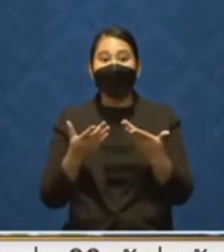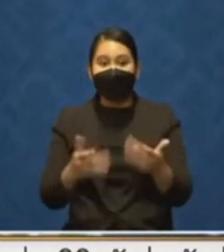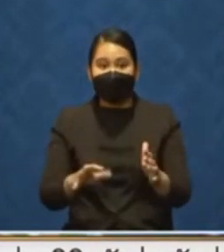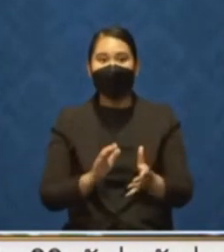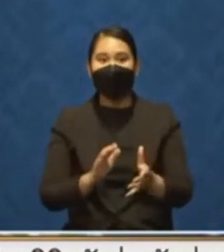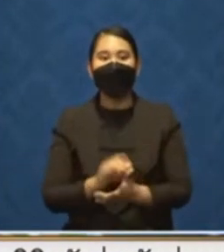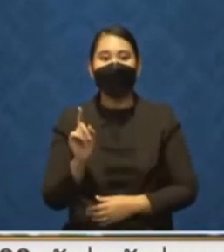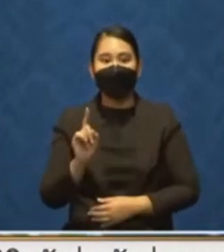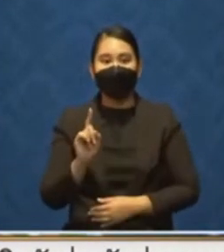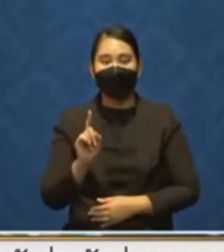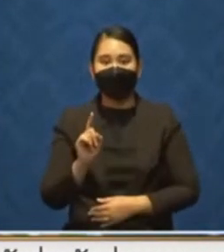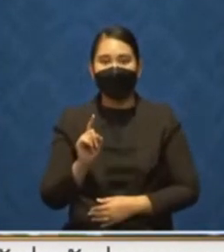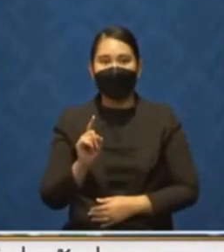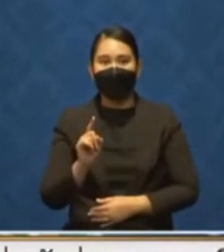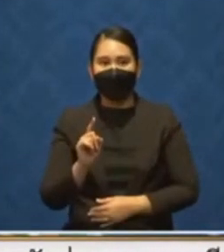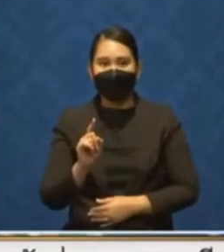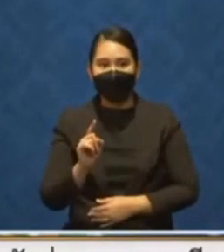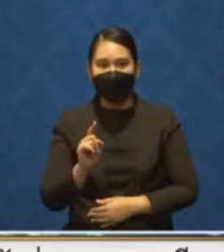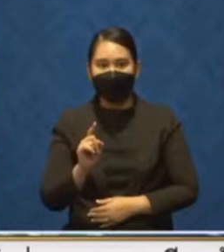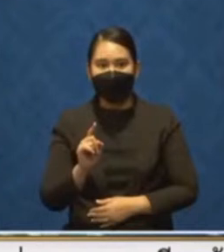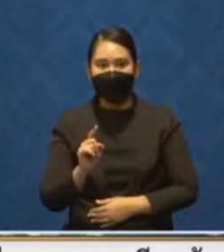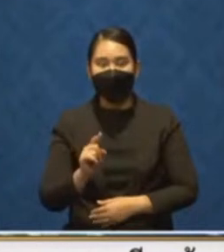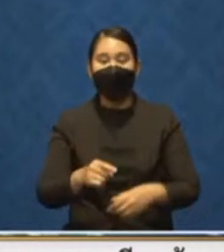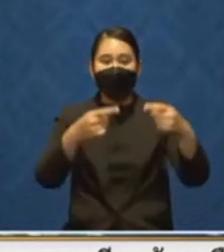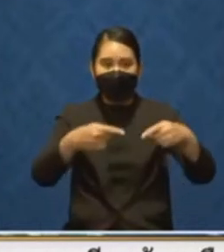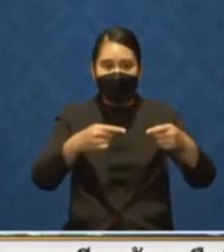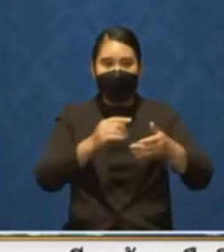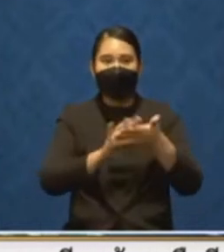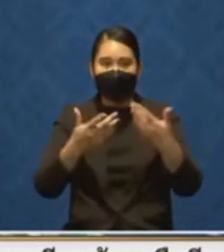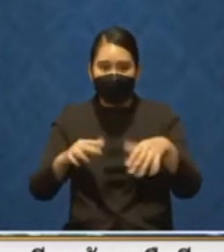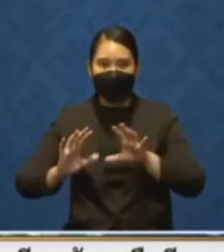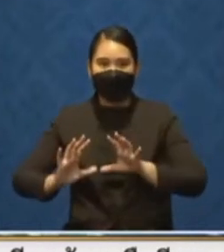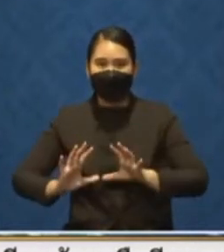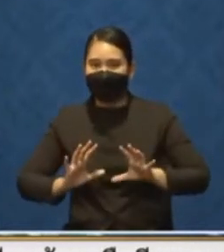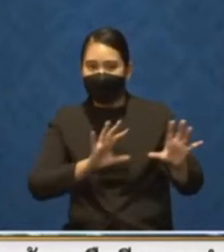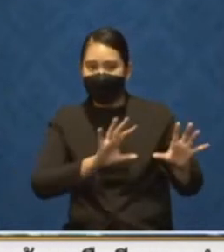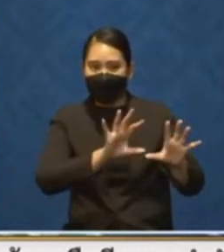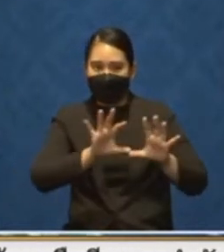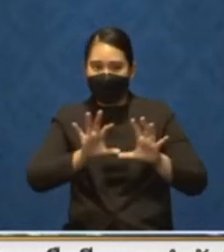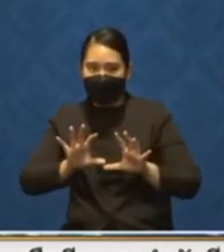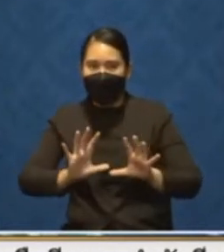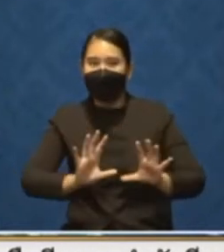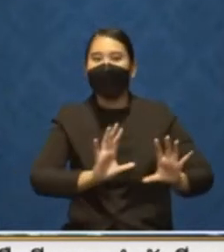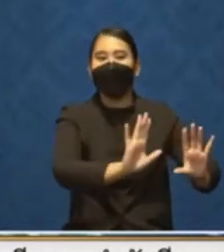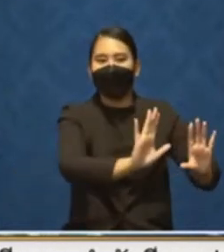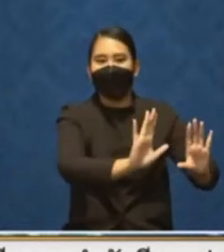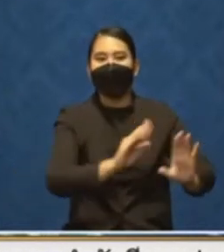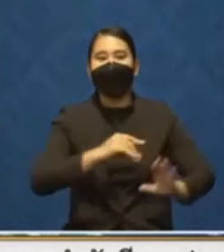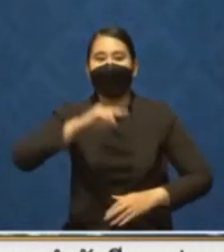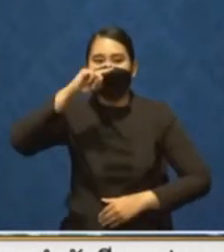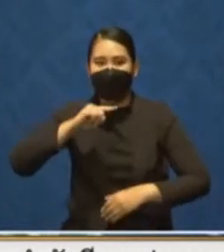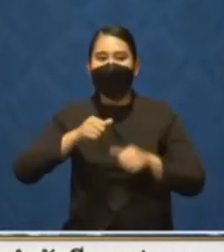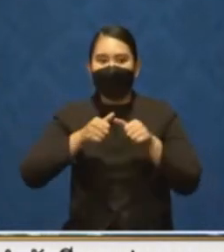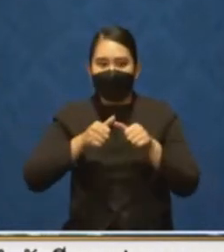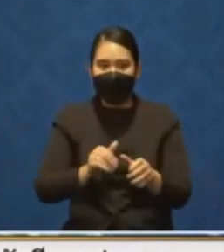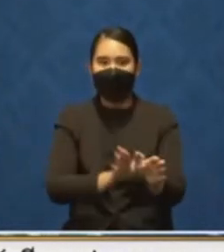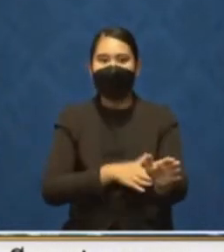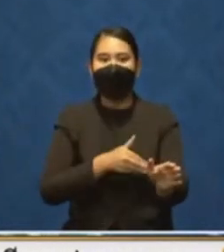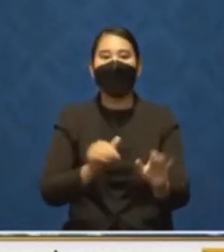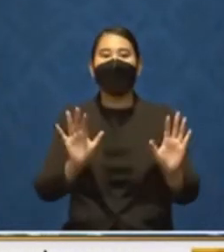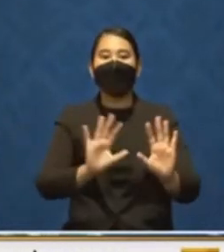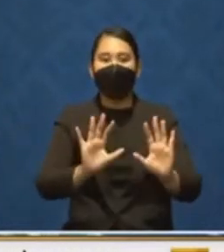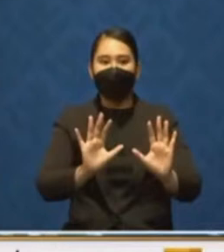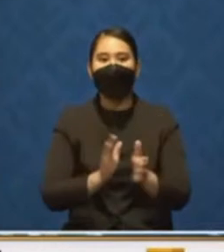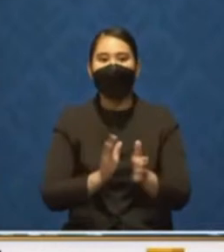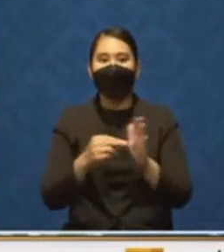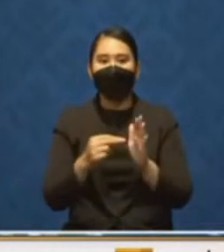จบแล้วเขาก็กลับบ้านของเขาเราก็ไม่อยากให้เขาต้องมาอยู่ในประเทศไทยจนนานจนเกินไปนะครับเราก็มี